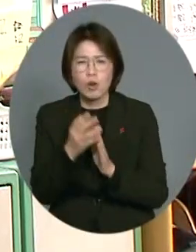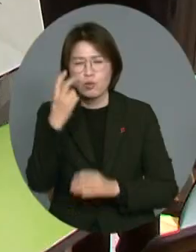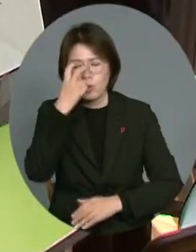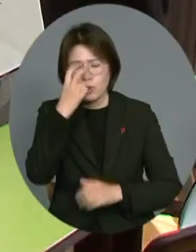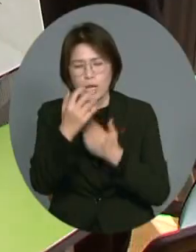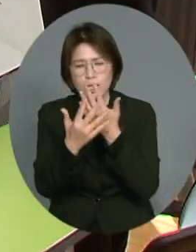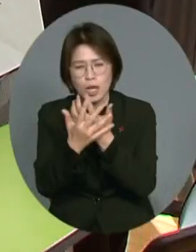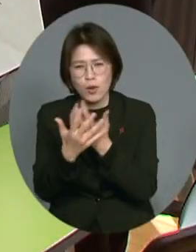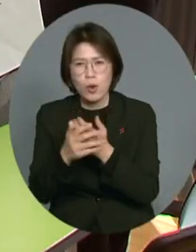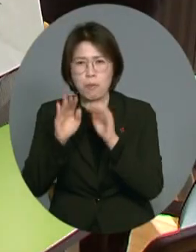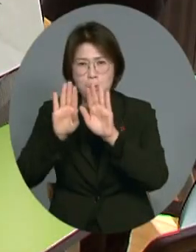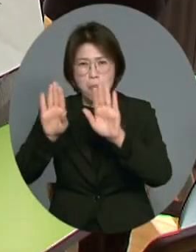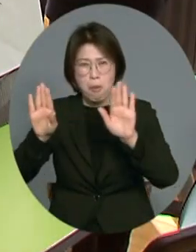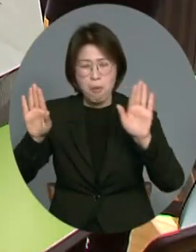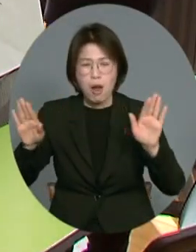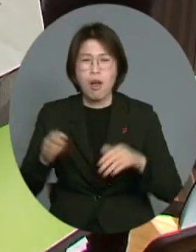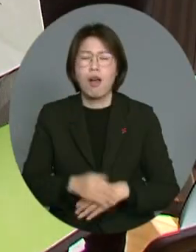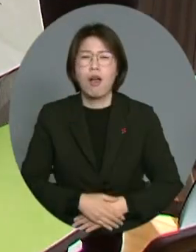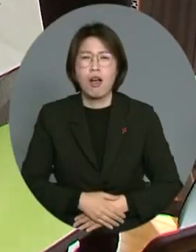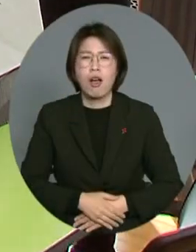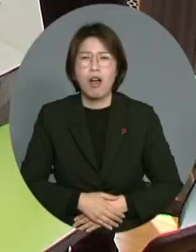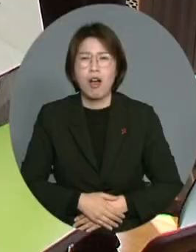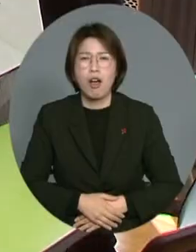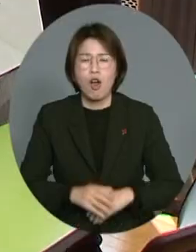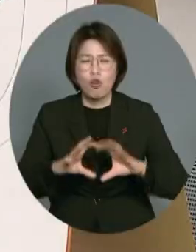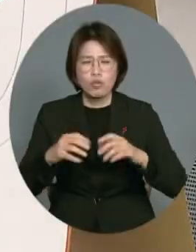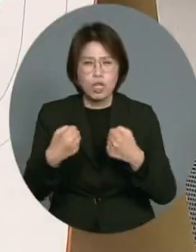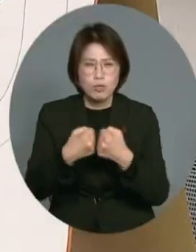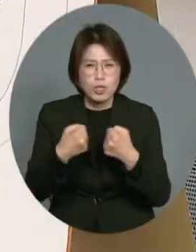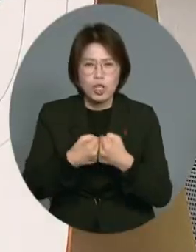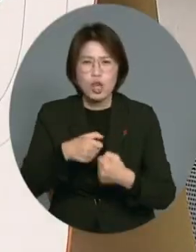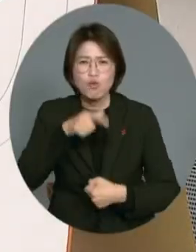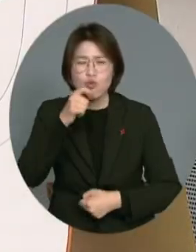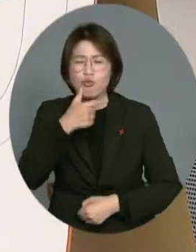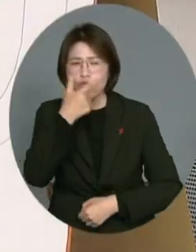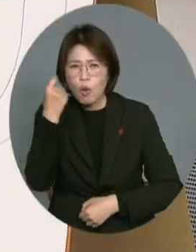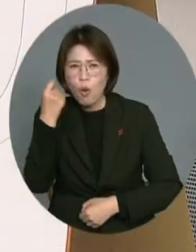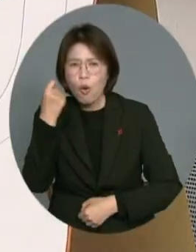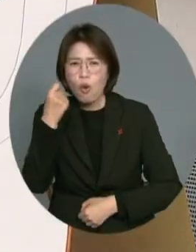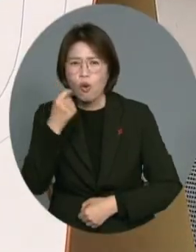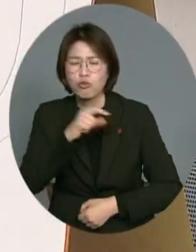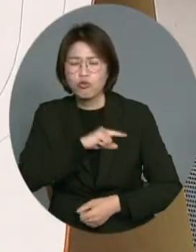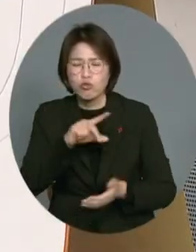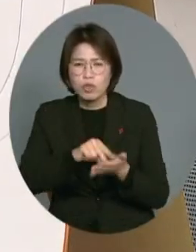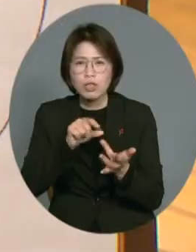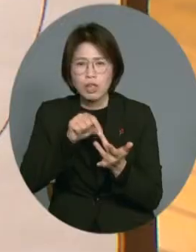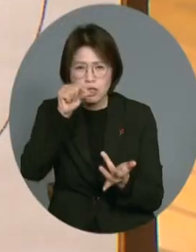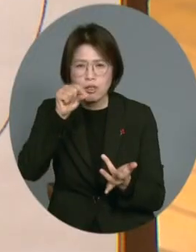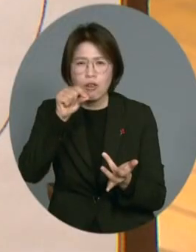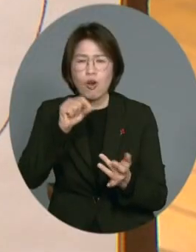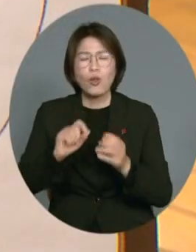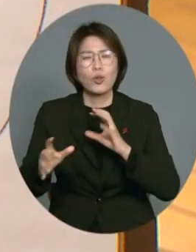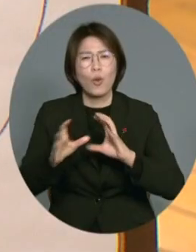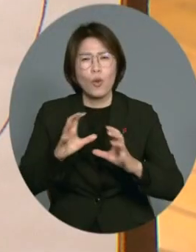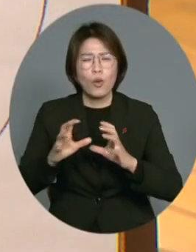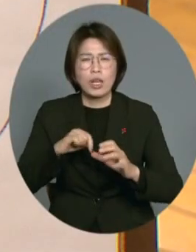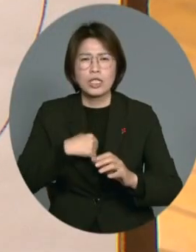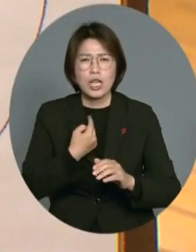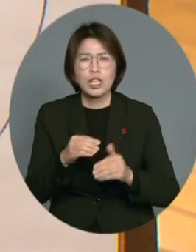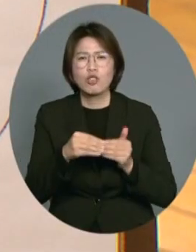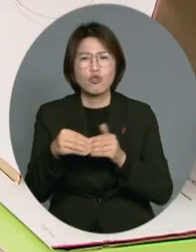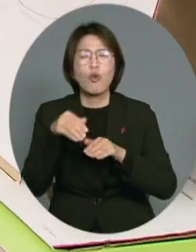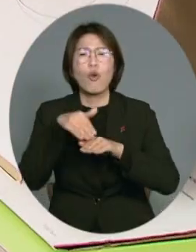있습니다. 학생들은 국제분쟁이나 물부족 등 시의성 있는 주제를 선정하고 토의 발표하는 자기